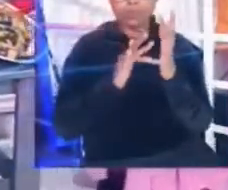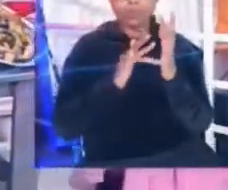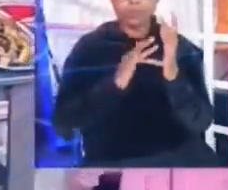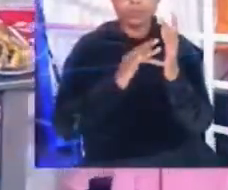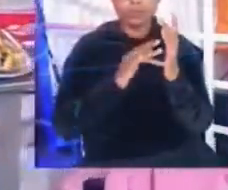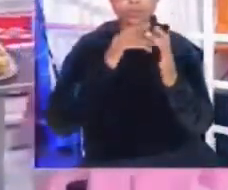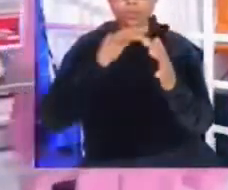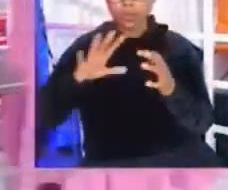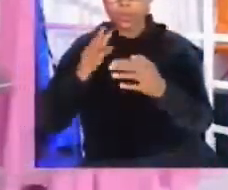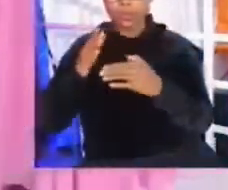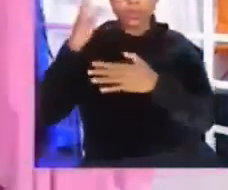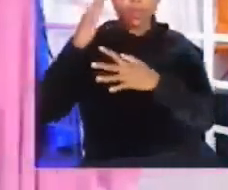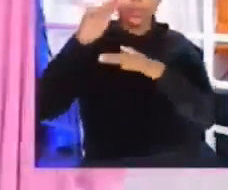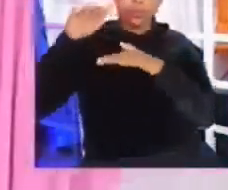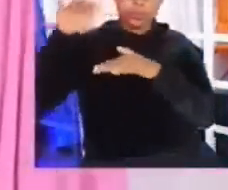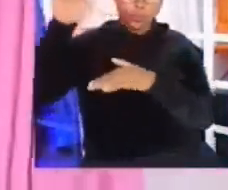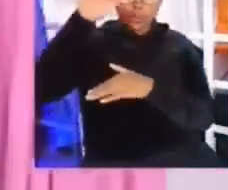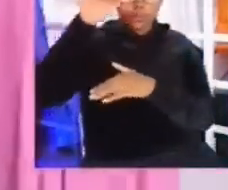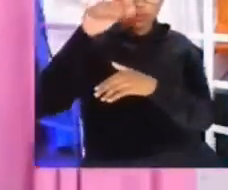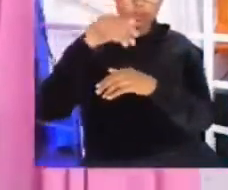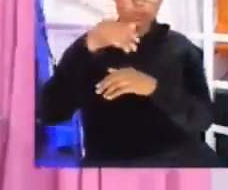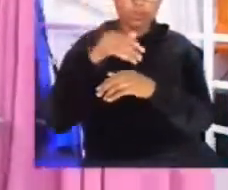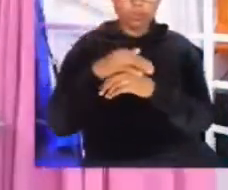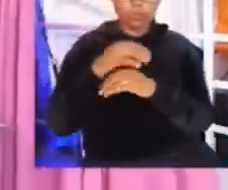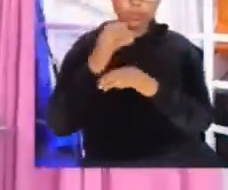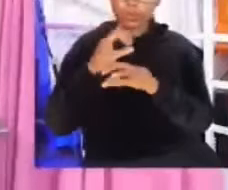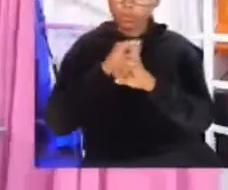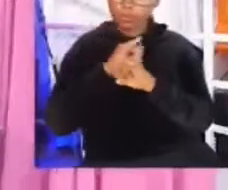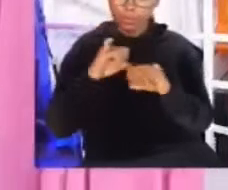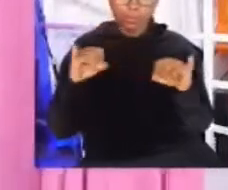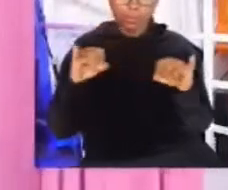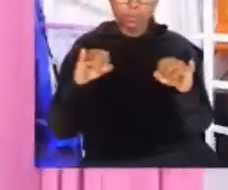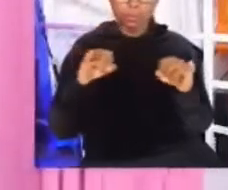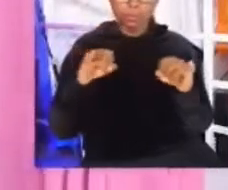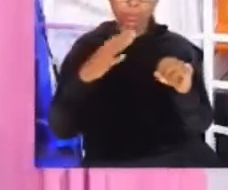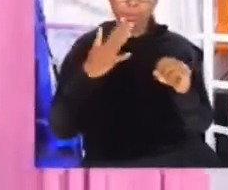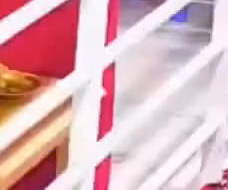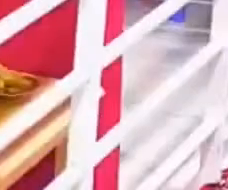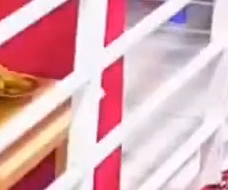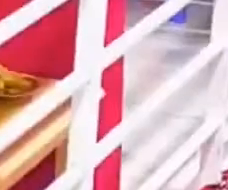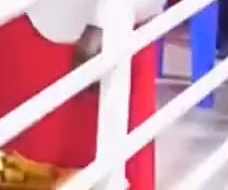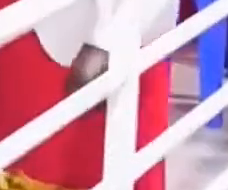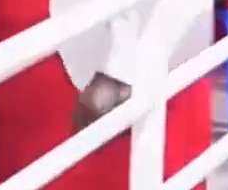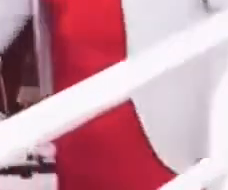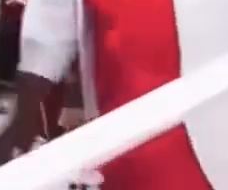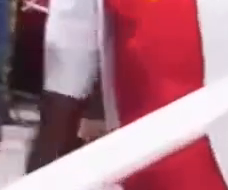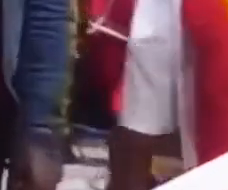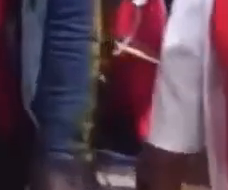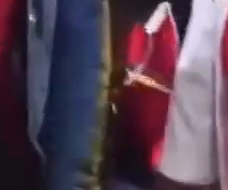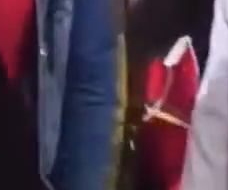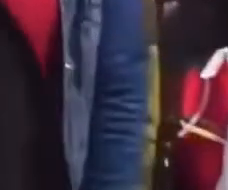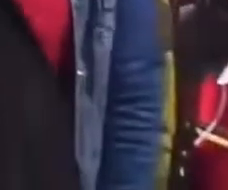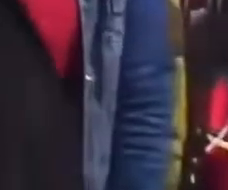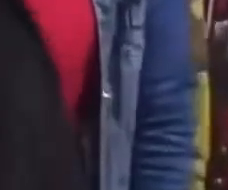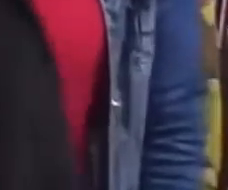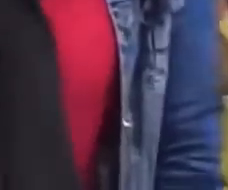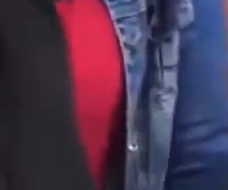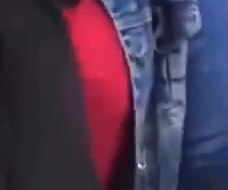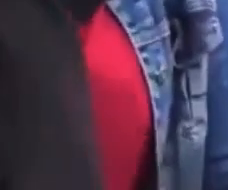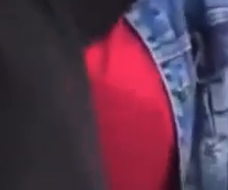iguru muno. Dhakame no ni dhiragia. Ni amuraga na ni ohoraga. Na tulia niragia dhi tui